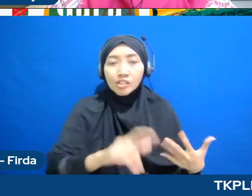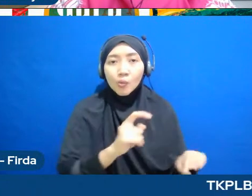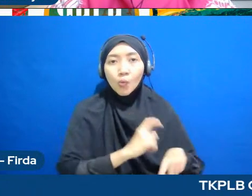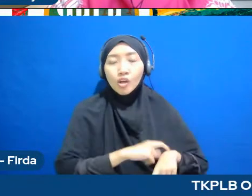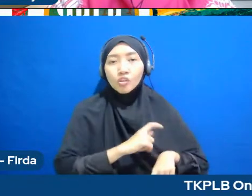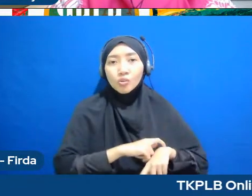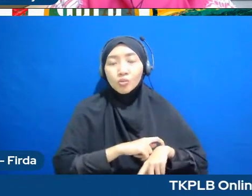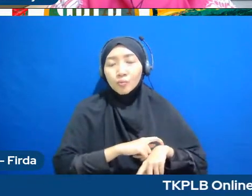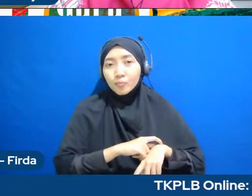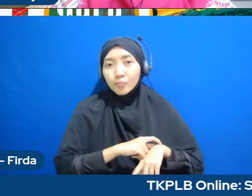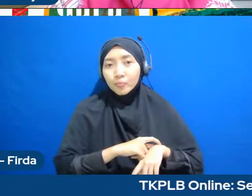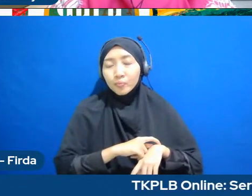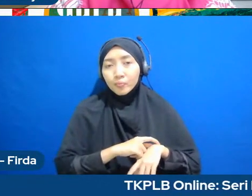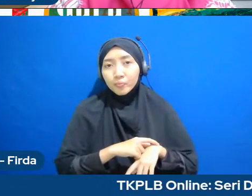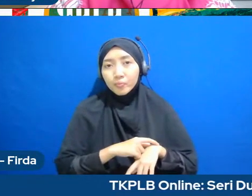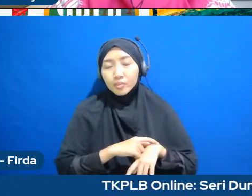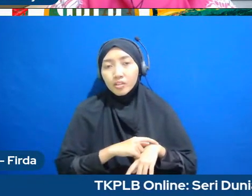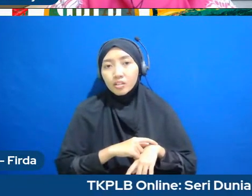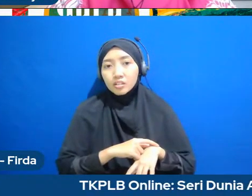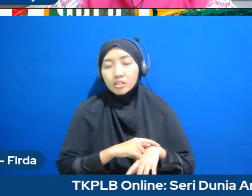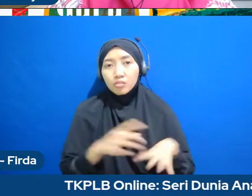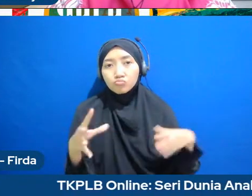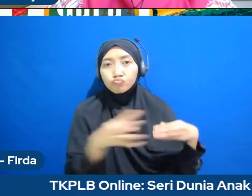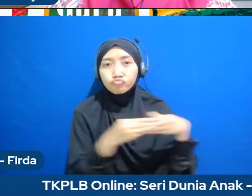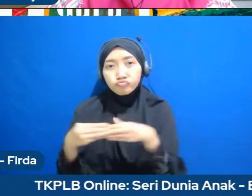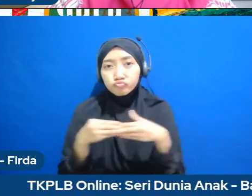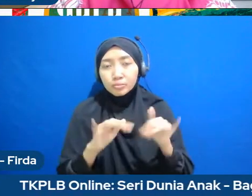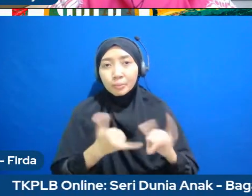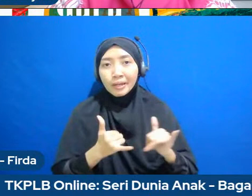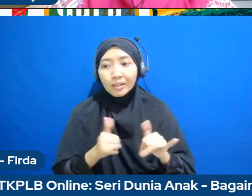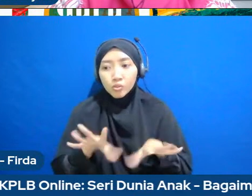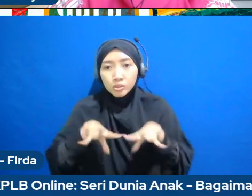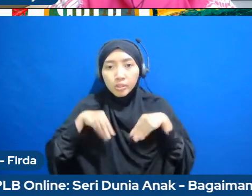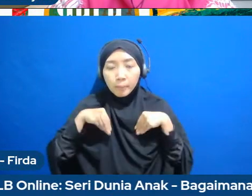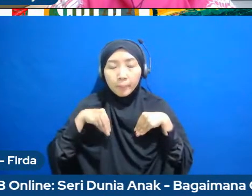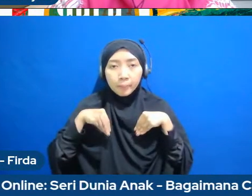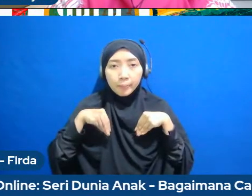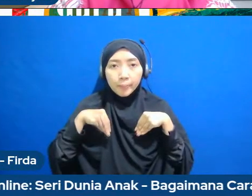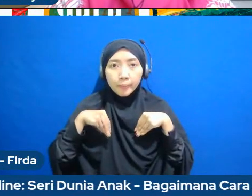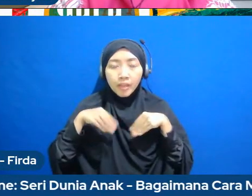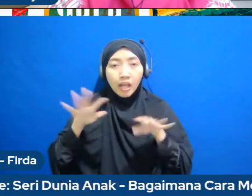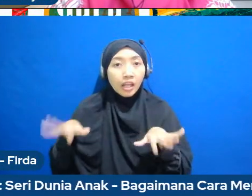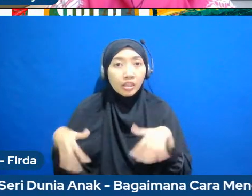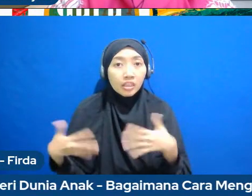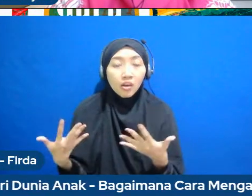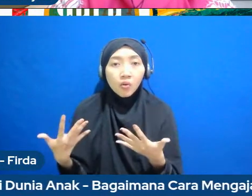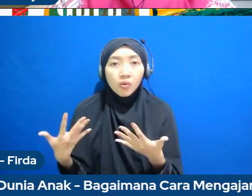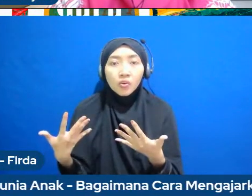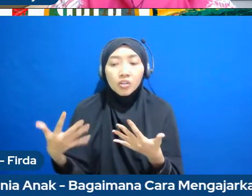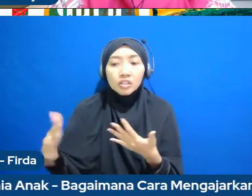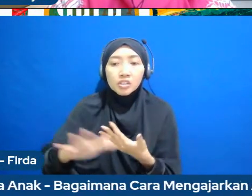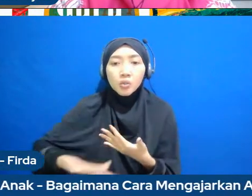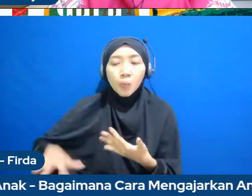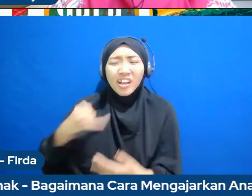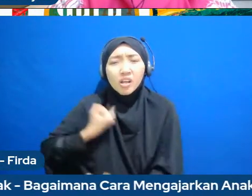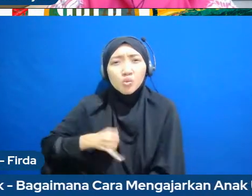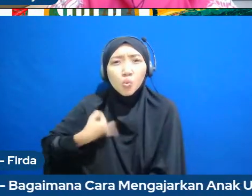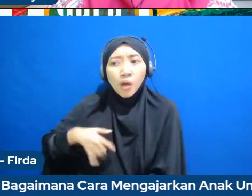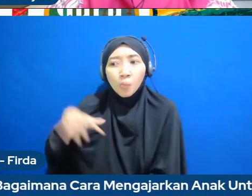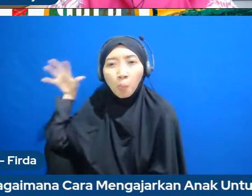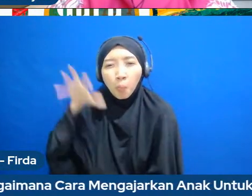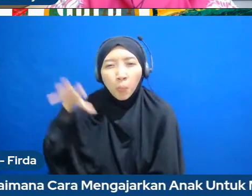sedang bertengkar, berebut mainan, terus dia diam, misalnya seperti itu. Atau ketika ada sesuatu yang dia nggak suka, marah-marah.